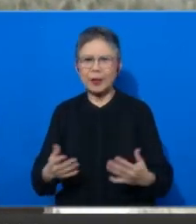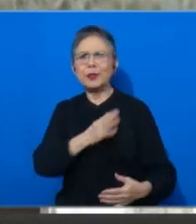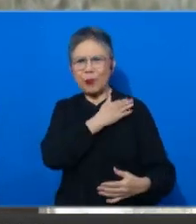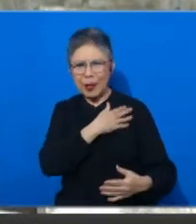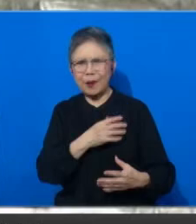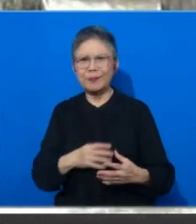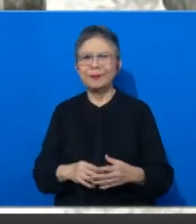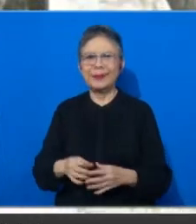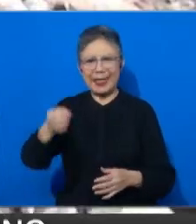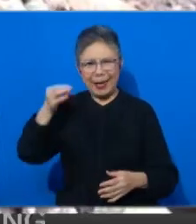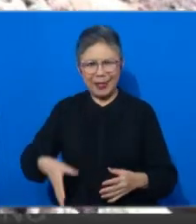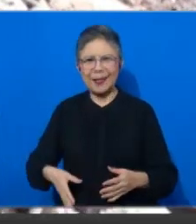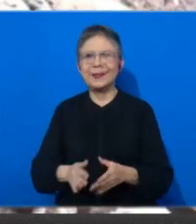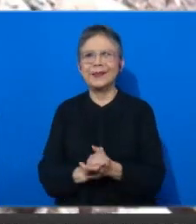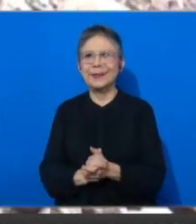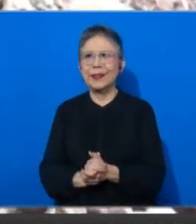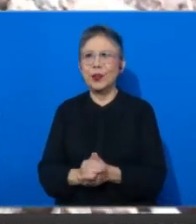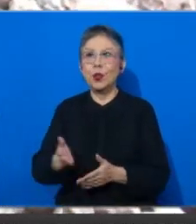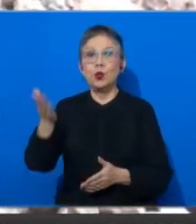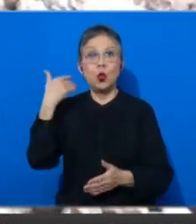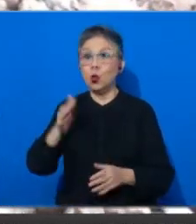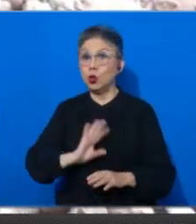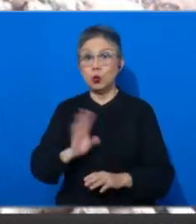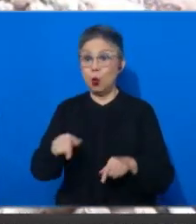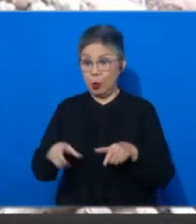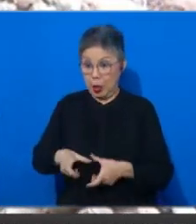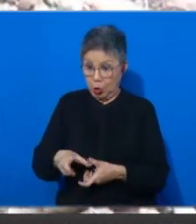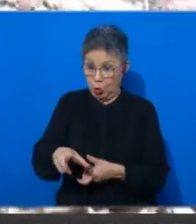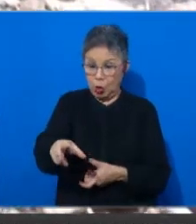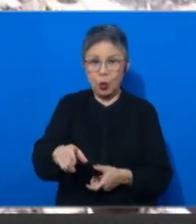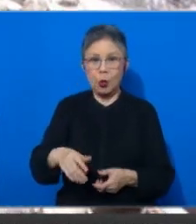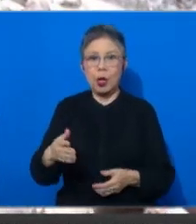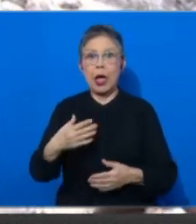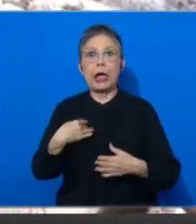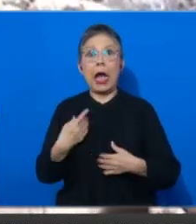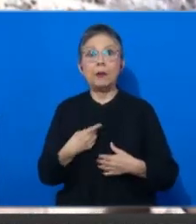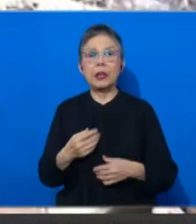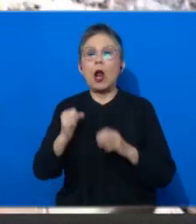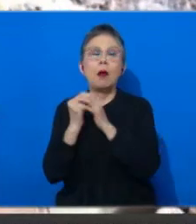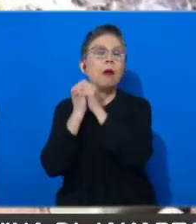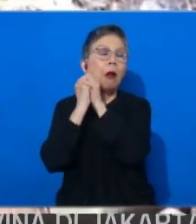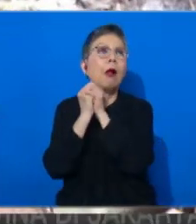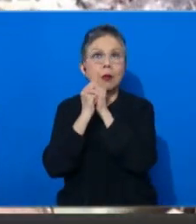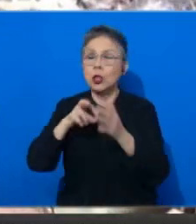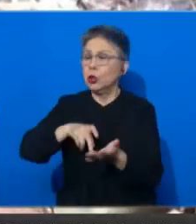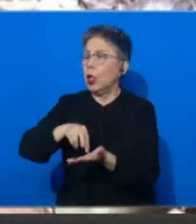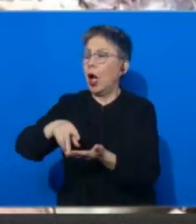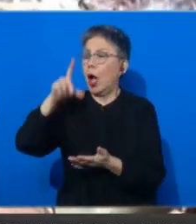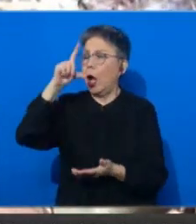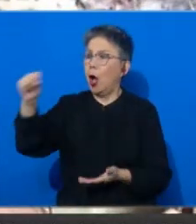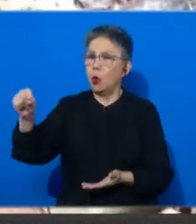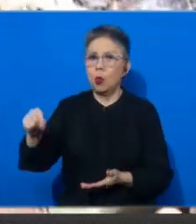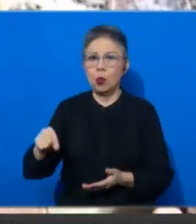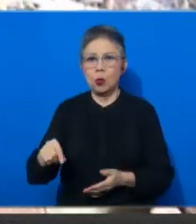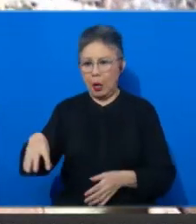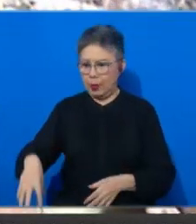diselenggarakannya. Dulu deh sebelum ada pipanisasi, warga kami kalau ambil air ya ke sini. Ambil